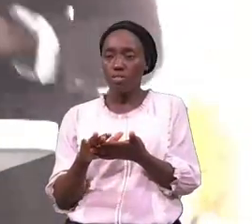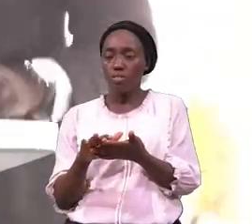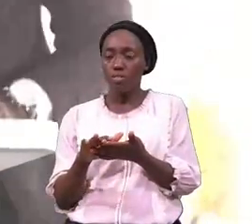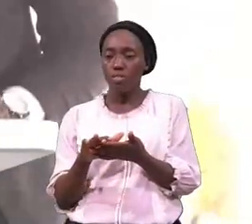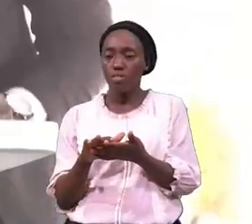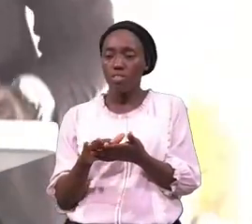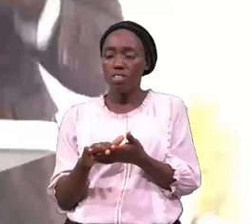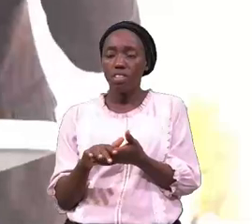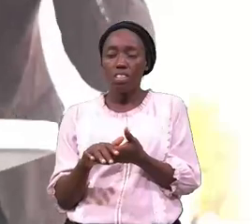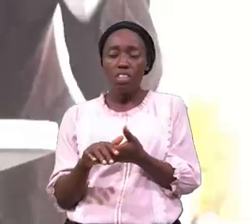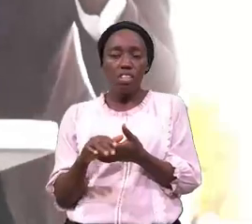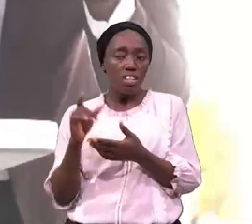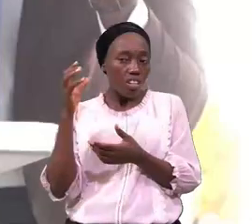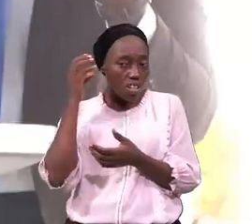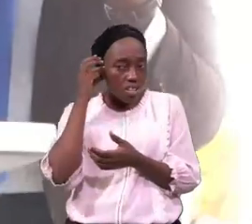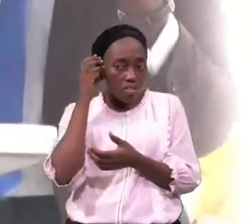Écoutez,